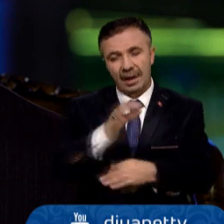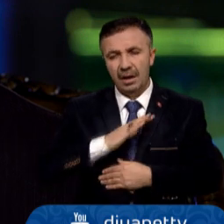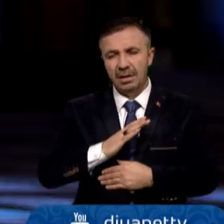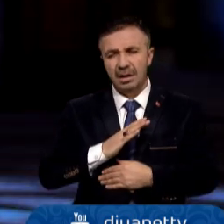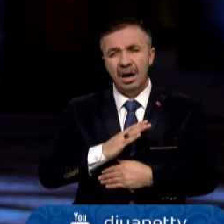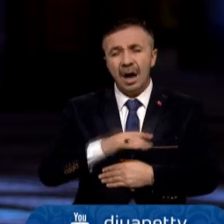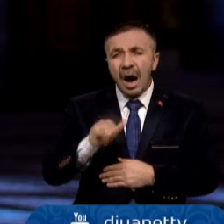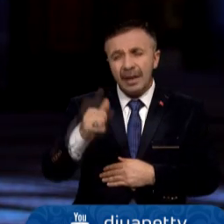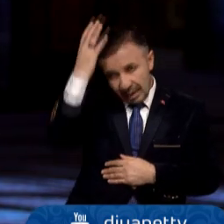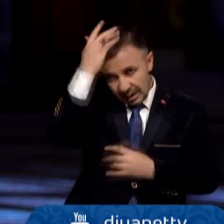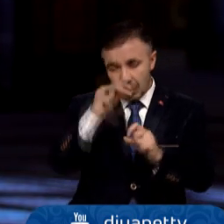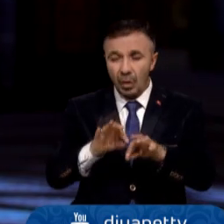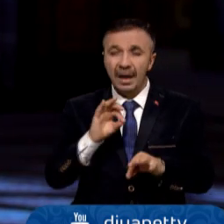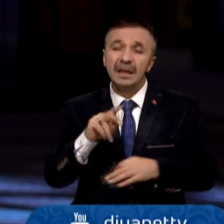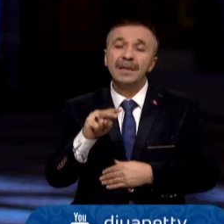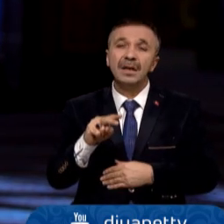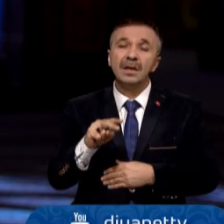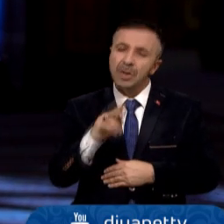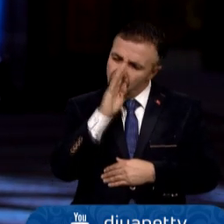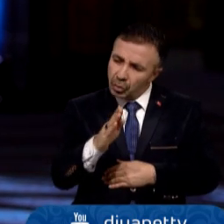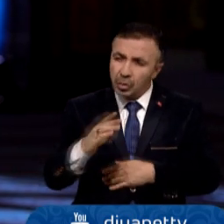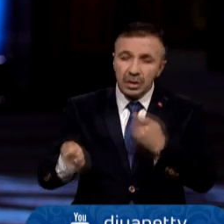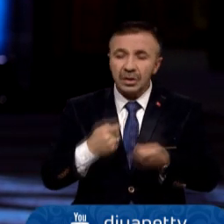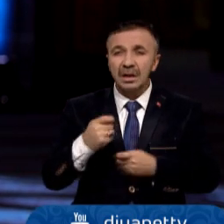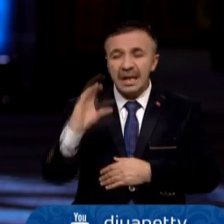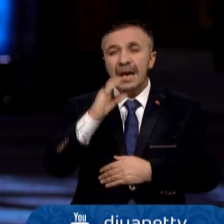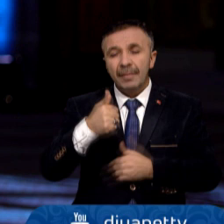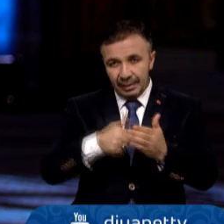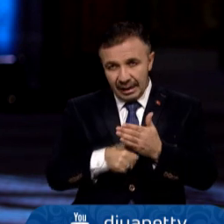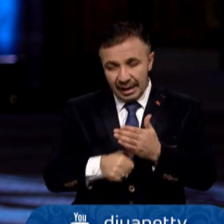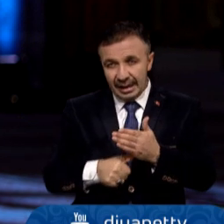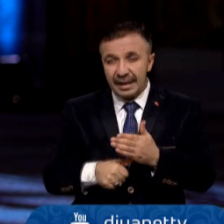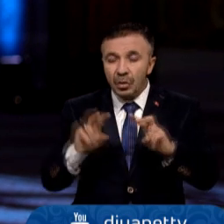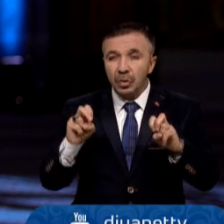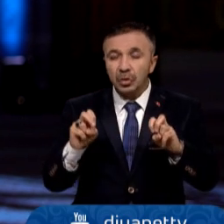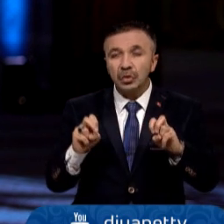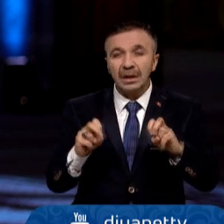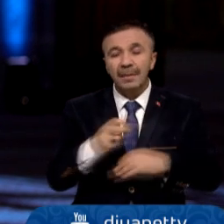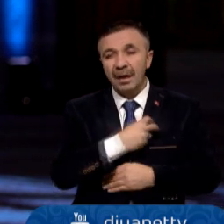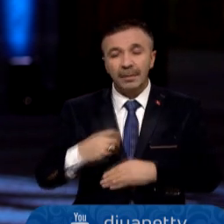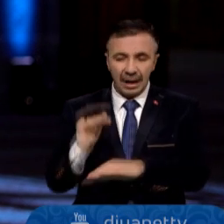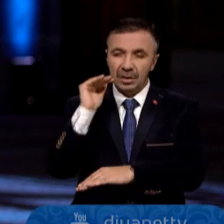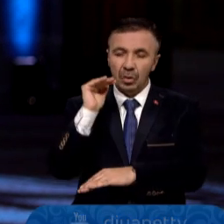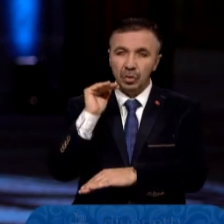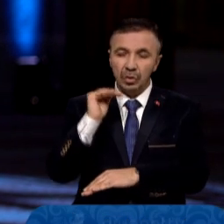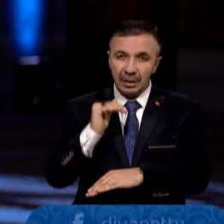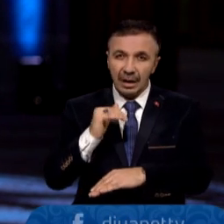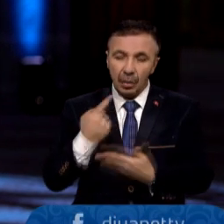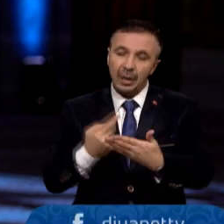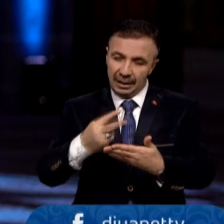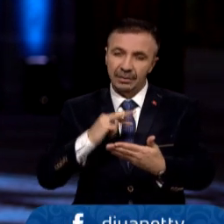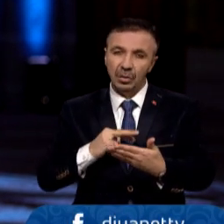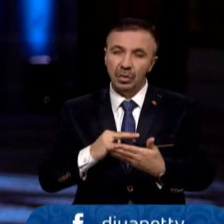Hazreti Ömer gibi disiplinli çalışan İslam Tarihi konusunda siyerde fıkıhta Kelamda